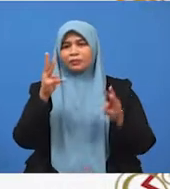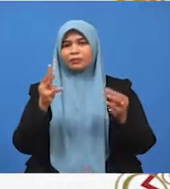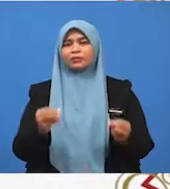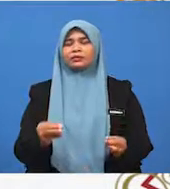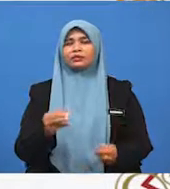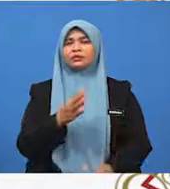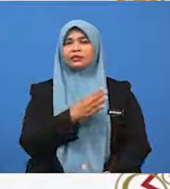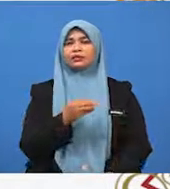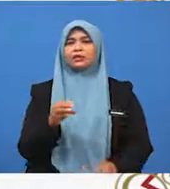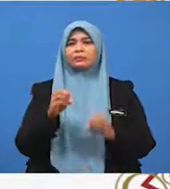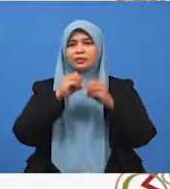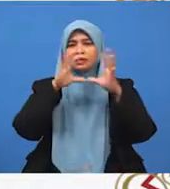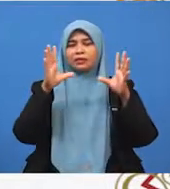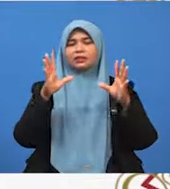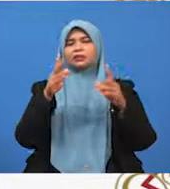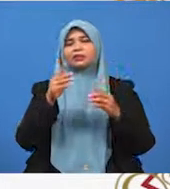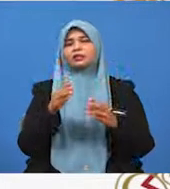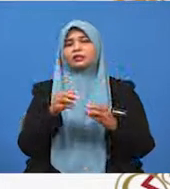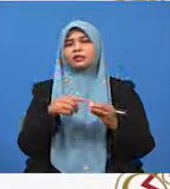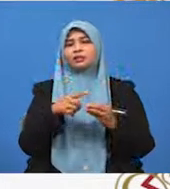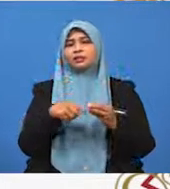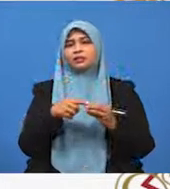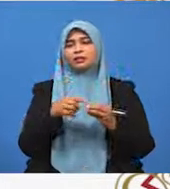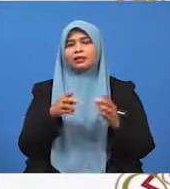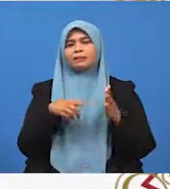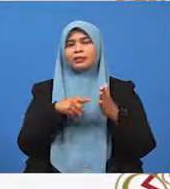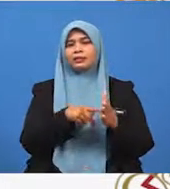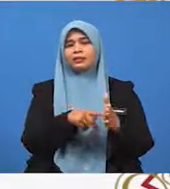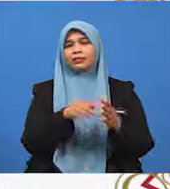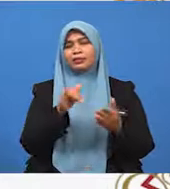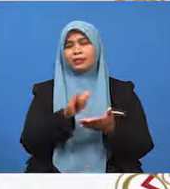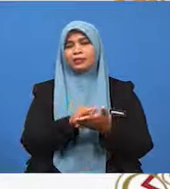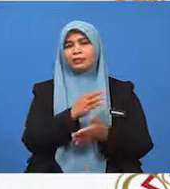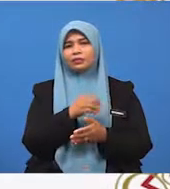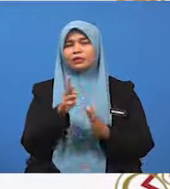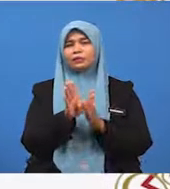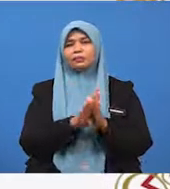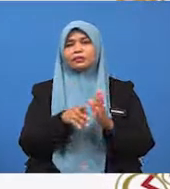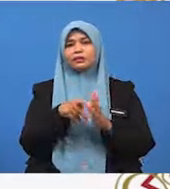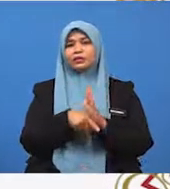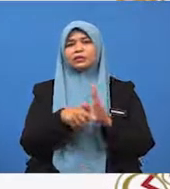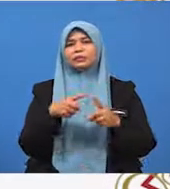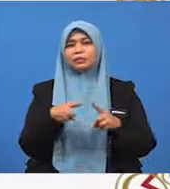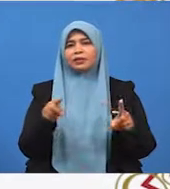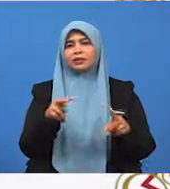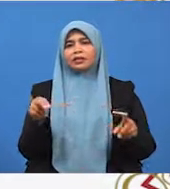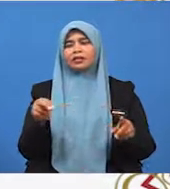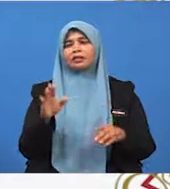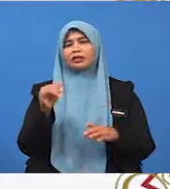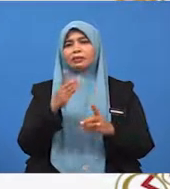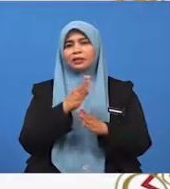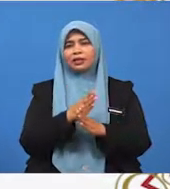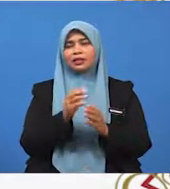petunjuk bagi manusia dan penjelasan mengenai petunjuk itu dan